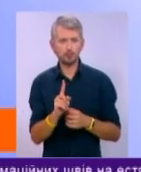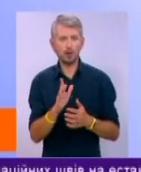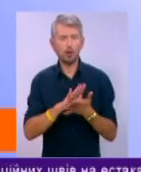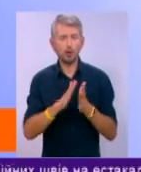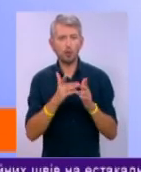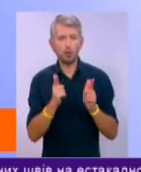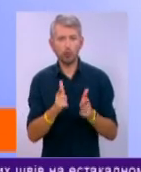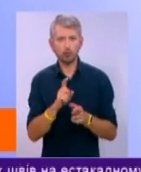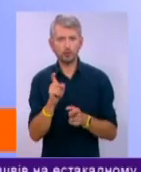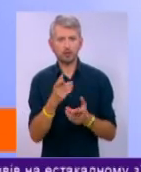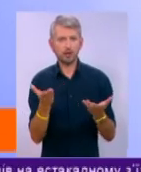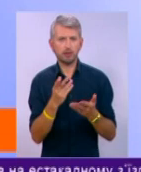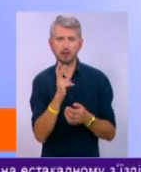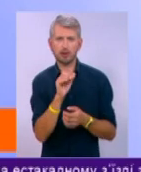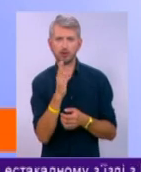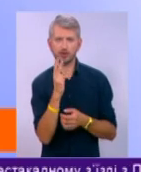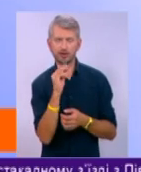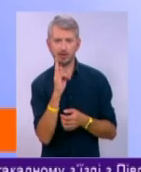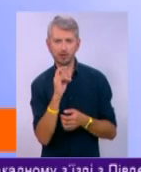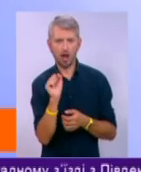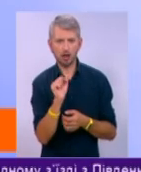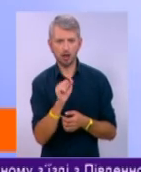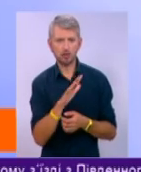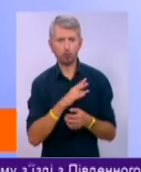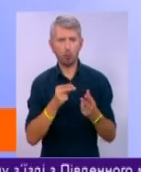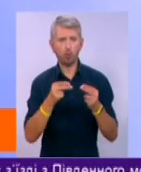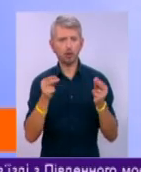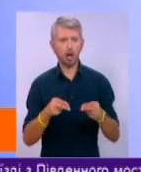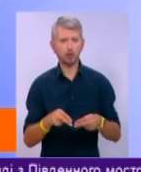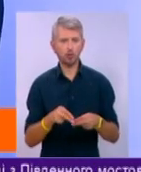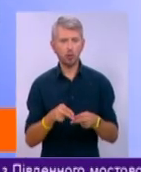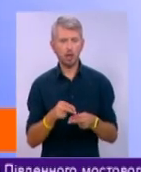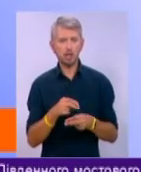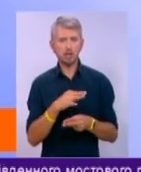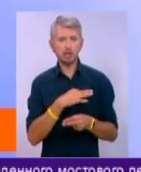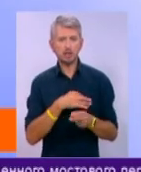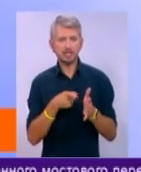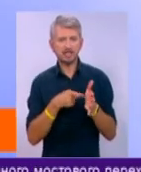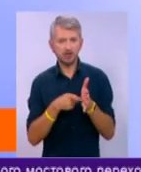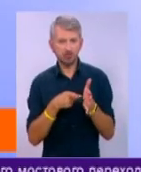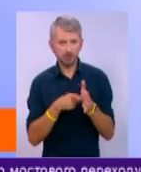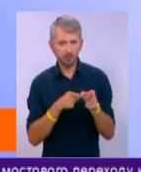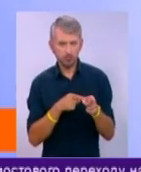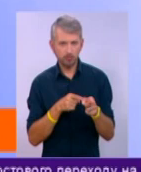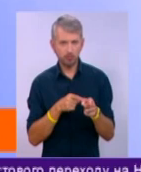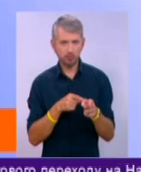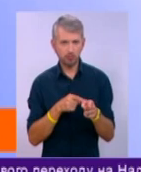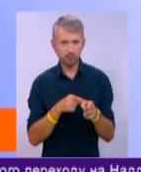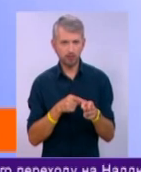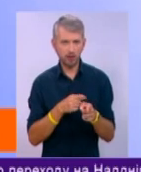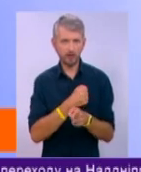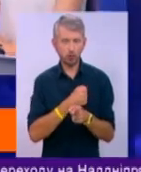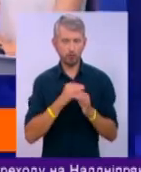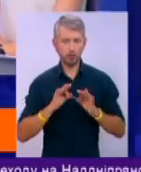угоду з ніяким Кашкіним Аркадієм було укладено слідчим, який слідчий військової прокуратури, яка розміщена